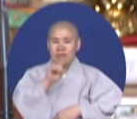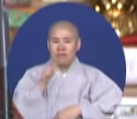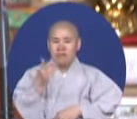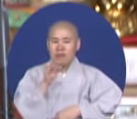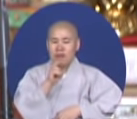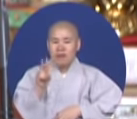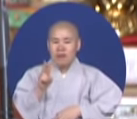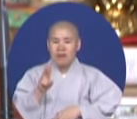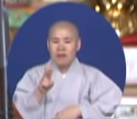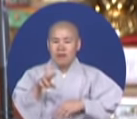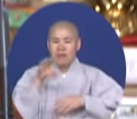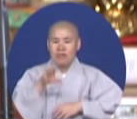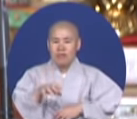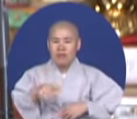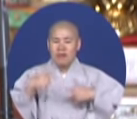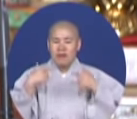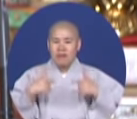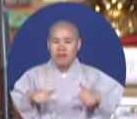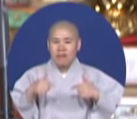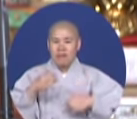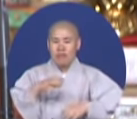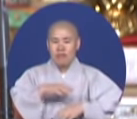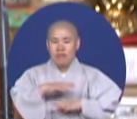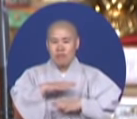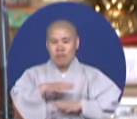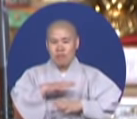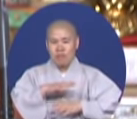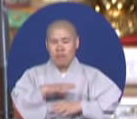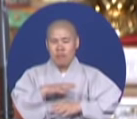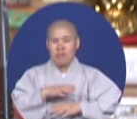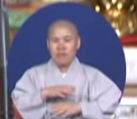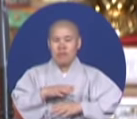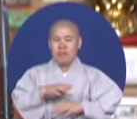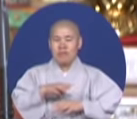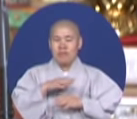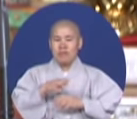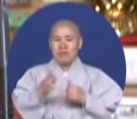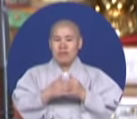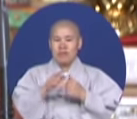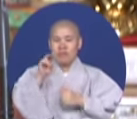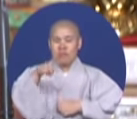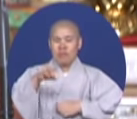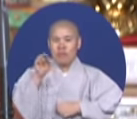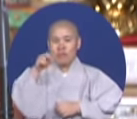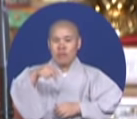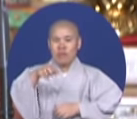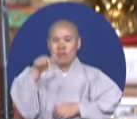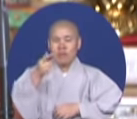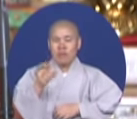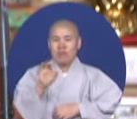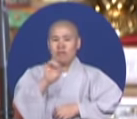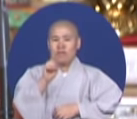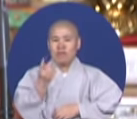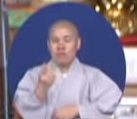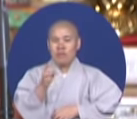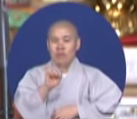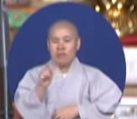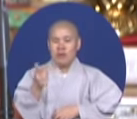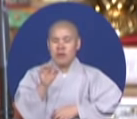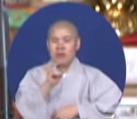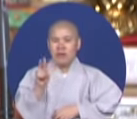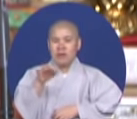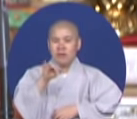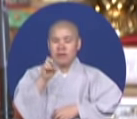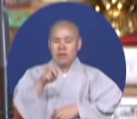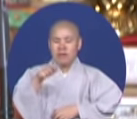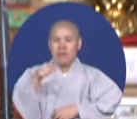반야도량은 무유공포니까 무유공포 어디에 나오죠? 반야심경이 나오죠.